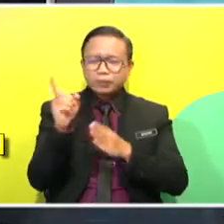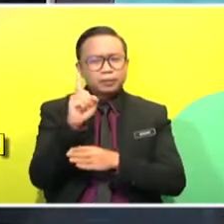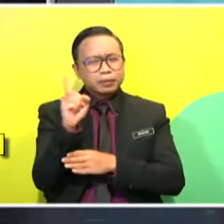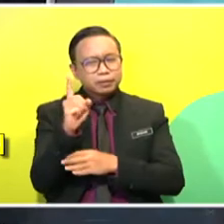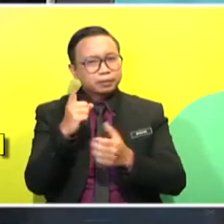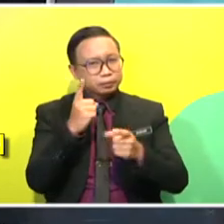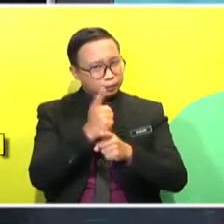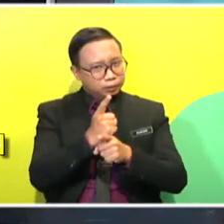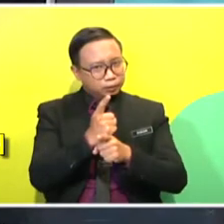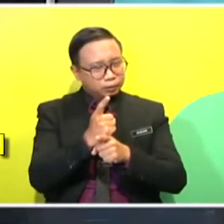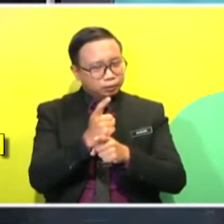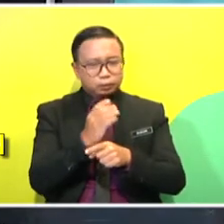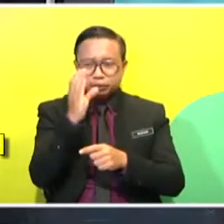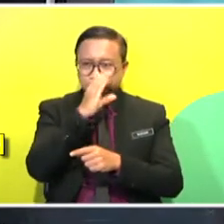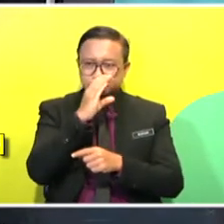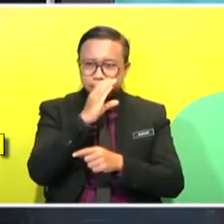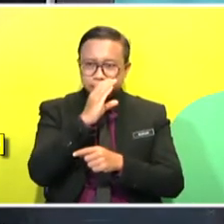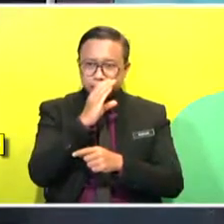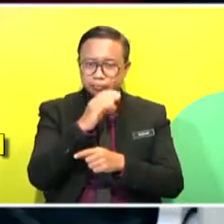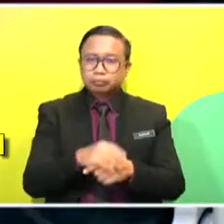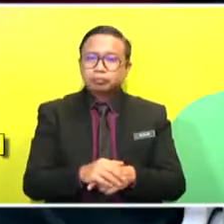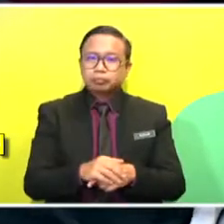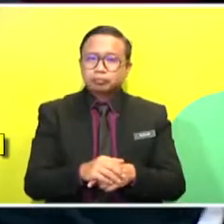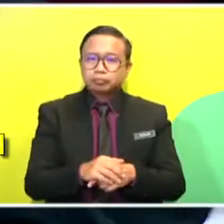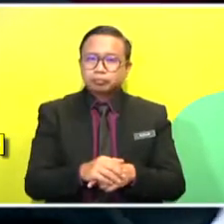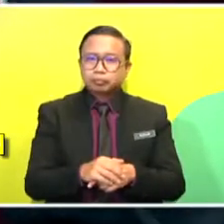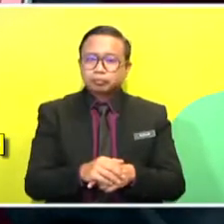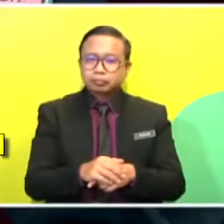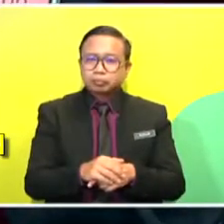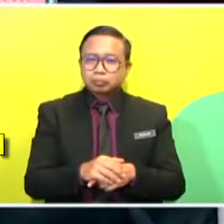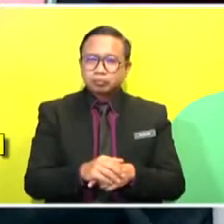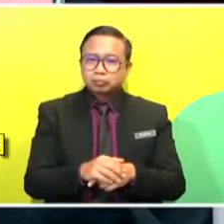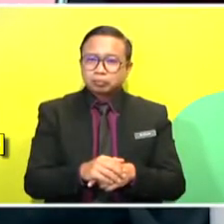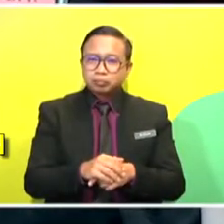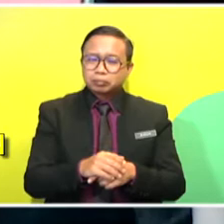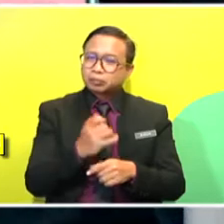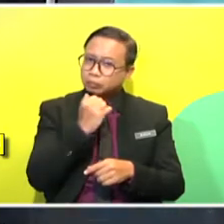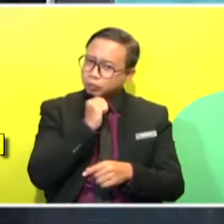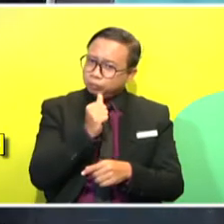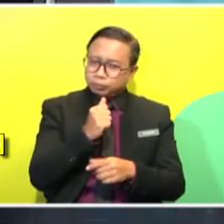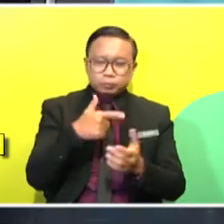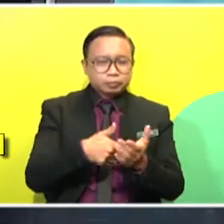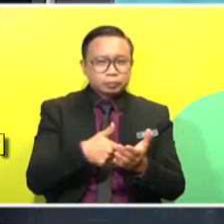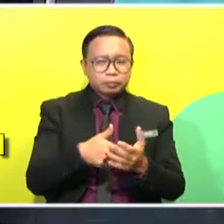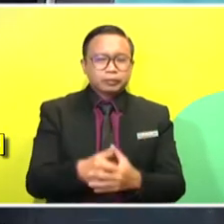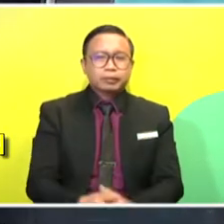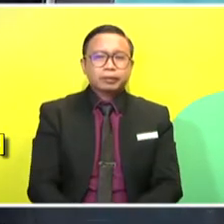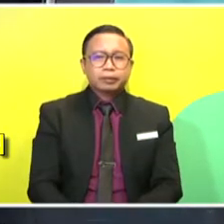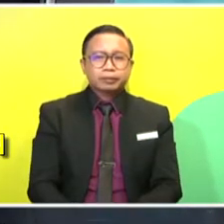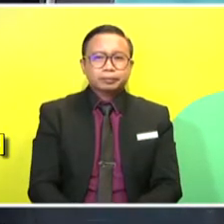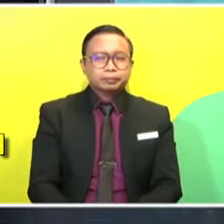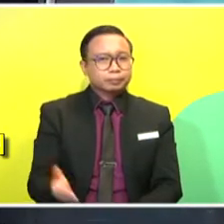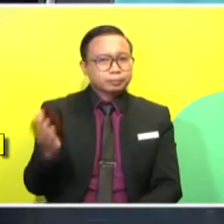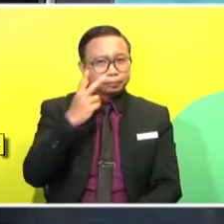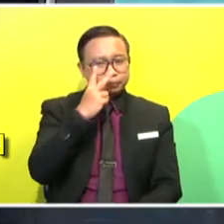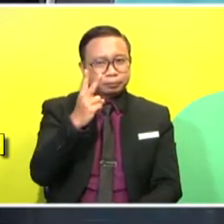agak-agaknya? Yang ini tak sama, cikgu? Oh, tidak. Sama. Berbeza sangat. Berbeza. Okey, jom. Kita nak tengok